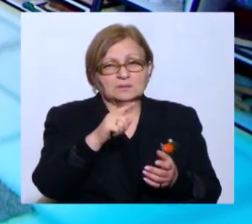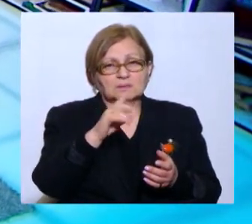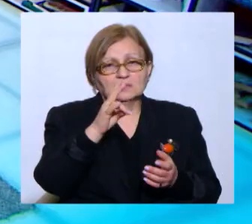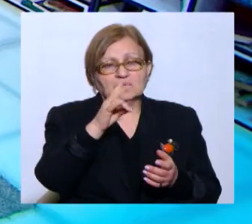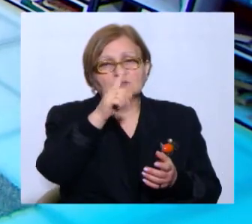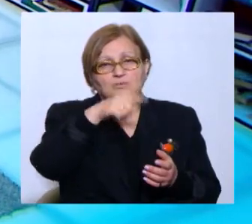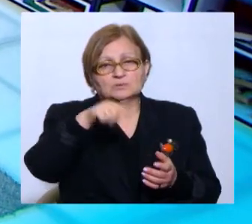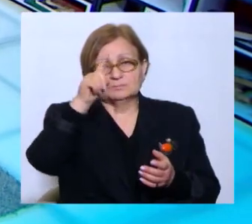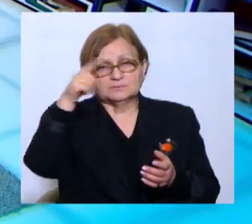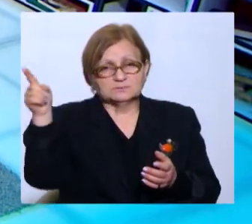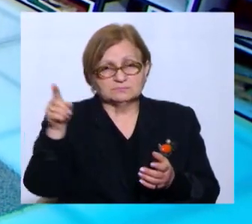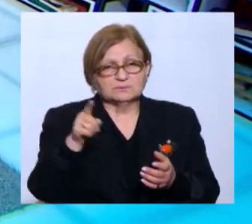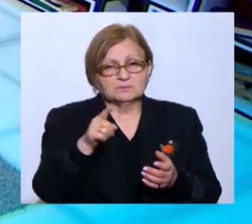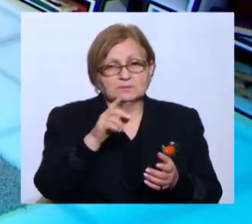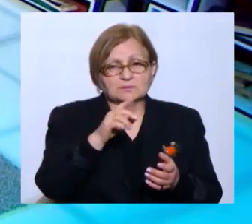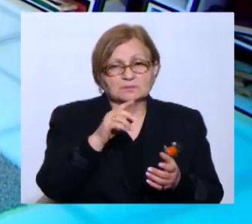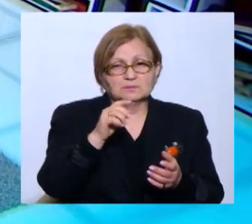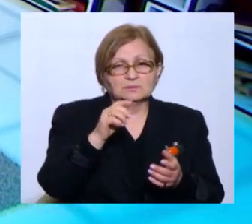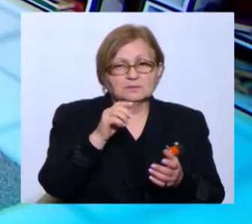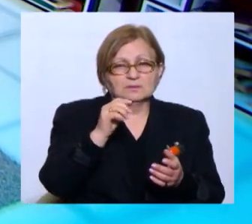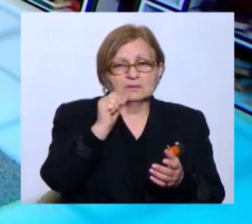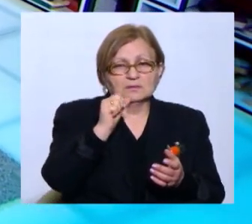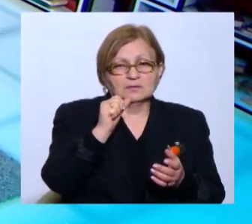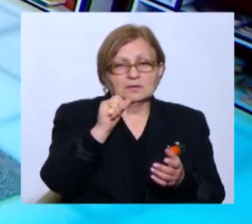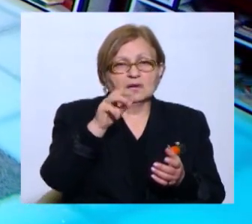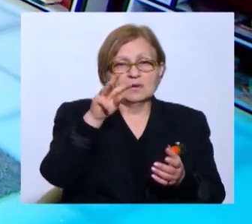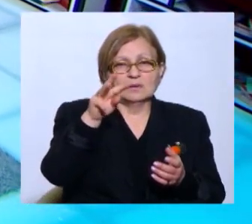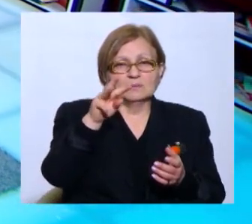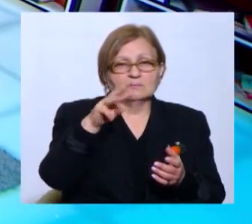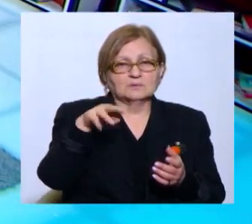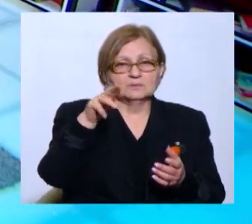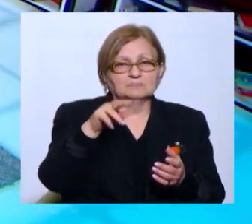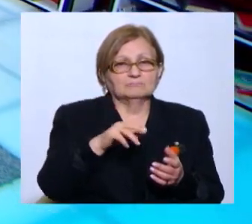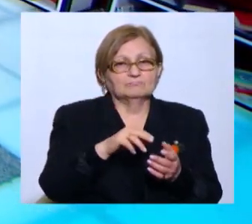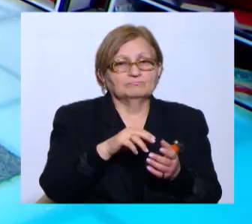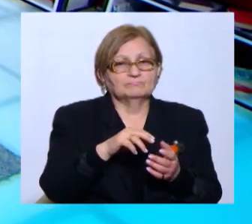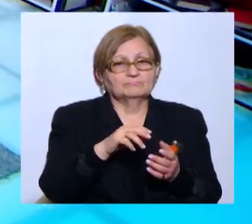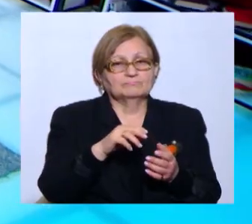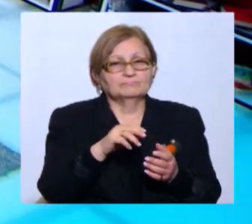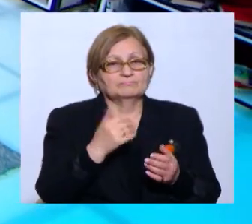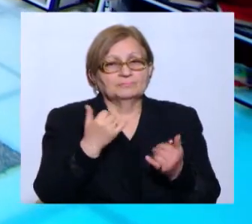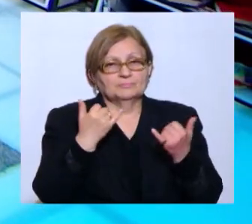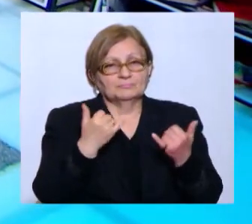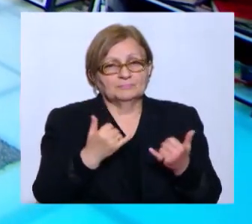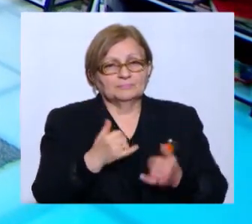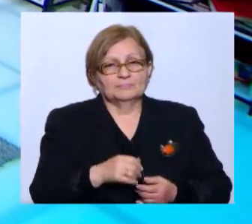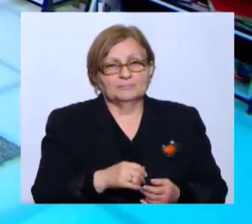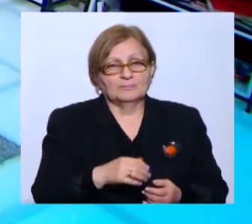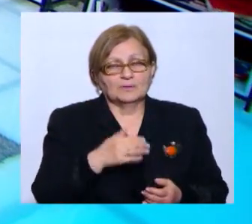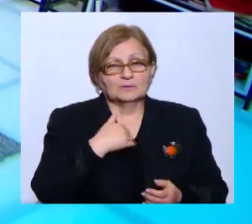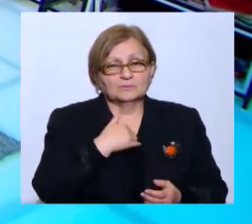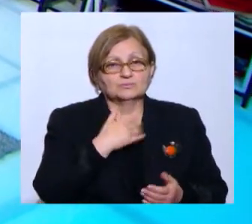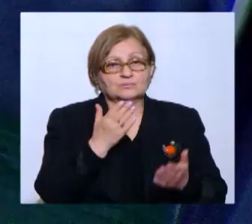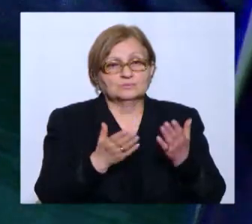n-ურ ფესვს, ა ხარისხად m-ი დანს, აბედნიეროდ კიდე გვაქვს წარწები. კარგით, ესე იგი, თუ ჩვენ